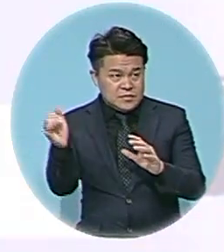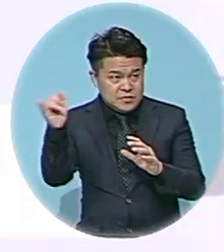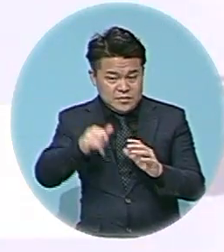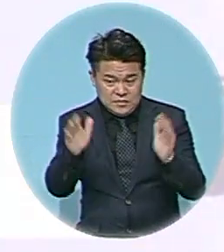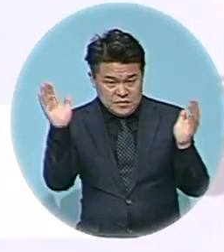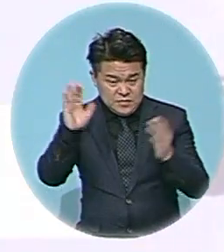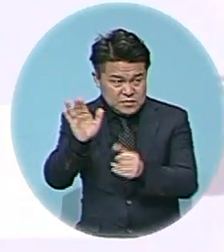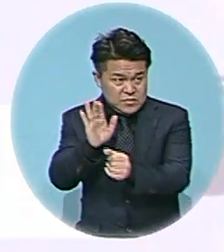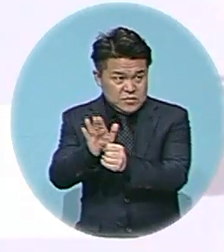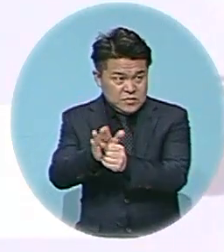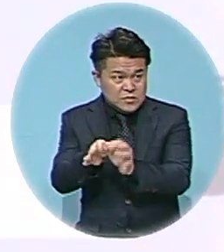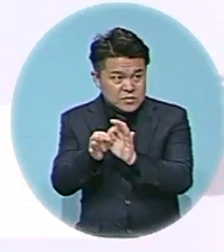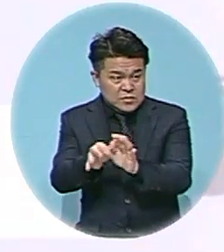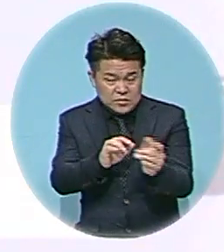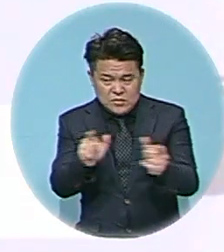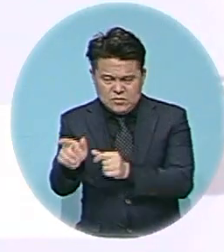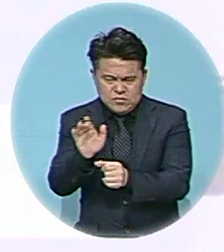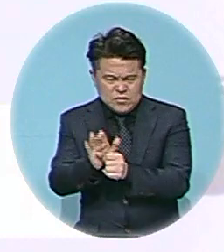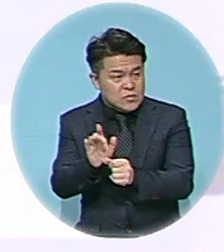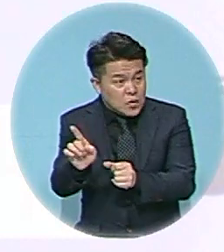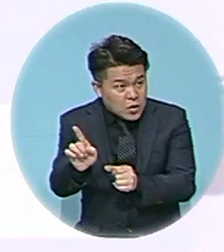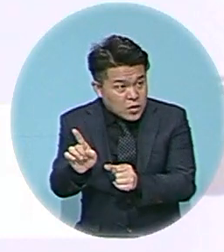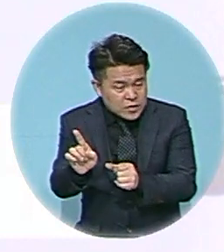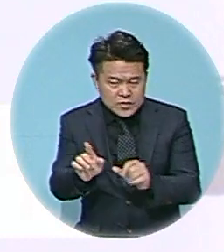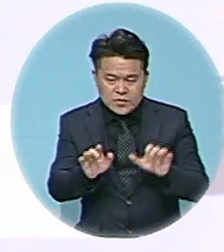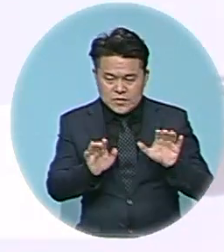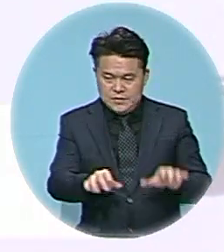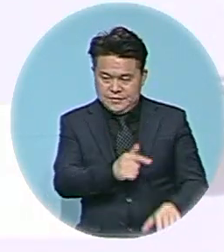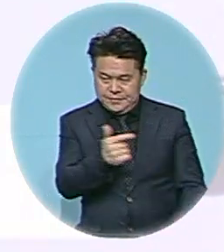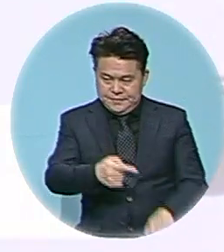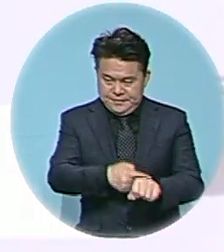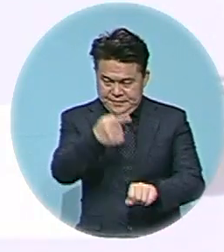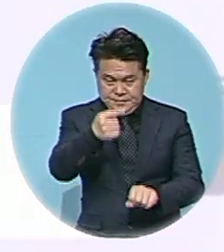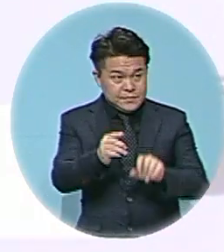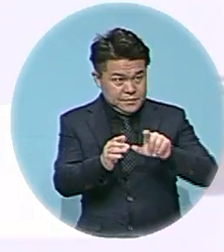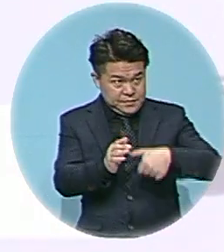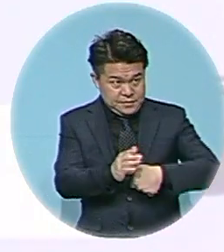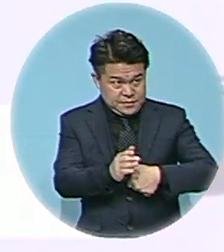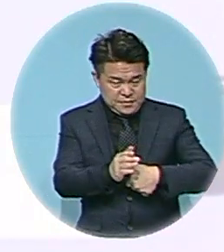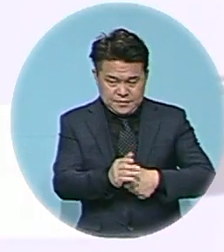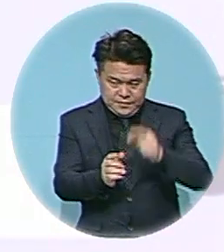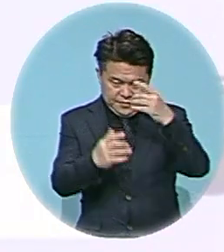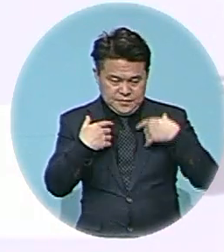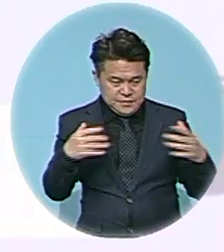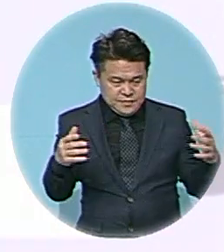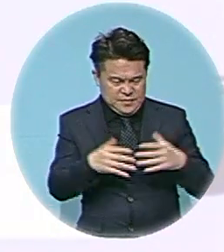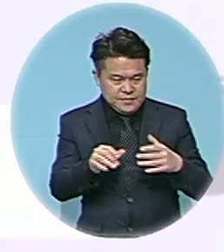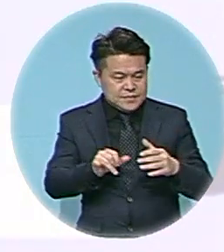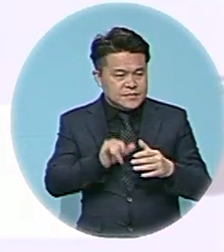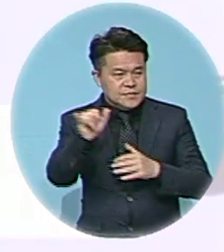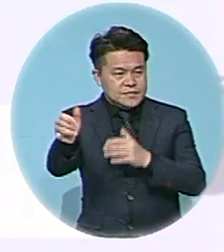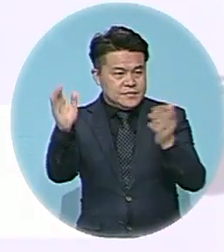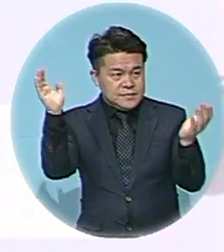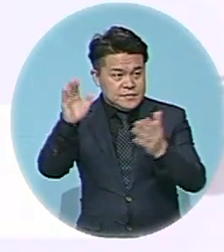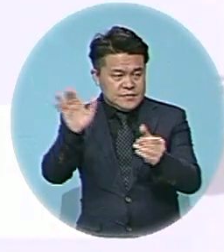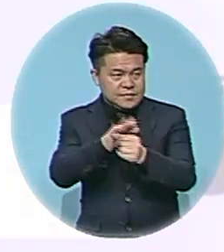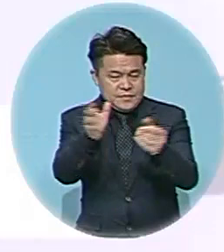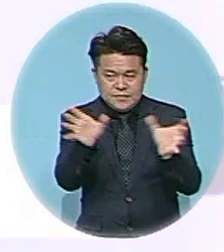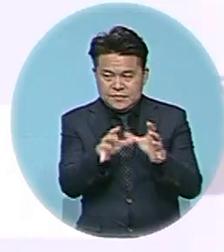내 논의가 있었으며 관련하여서 오늘 오후 1시 본부처 유학생 지원단 확대